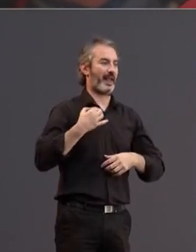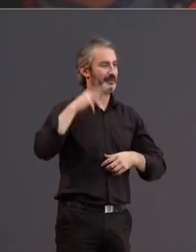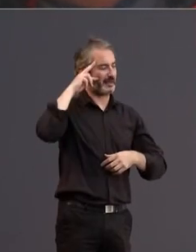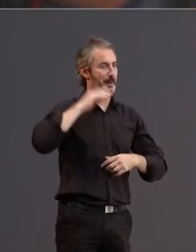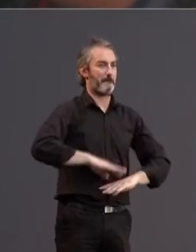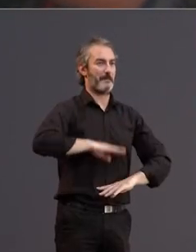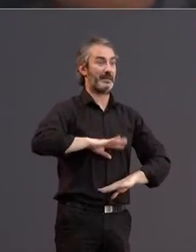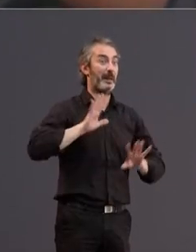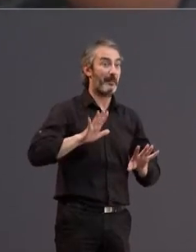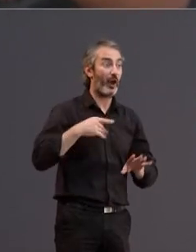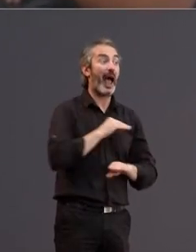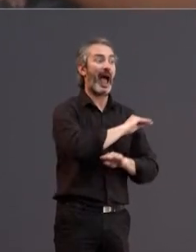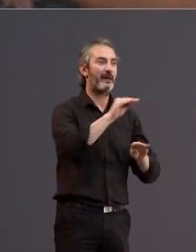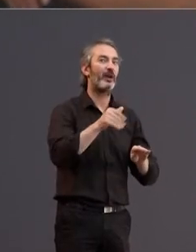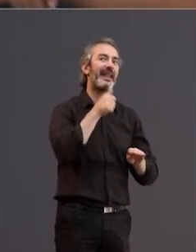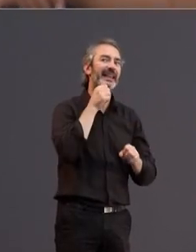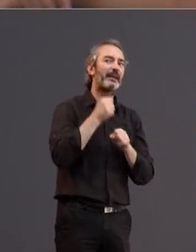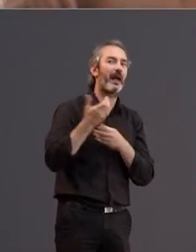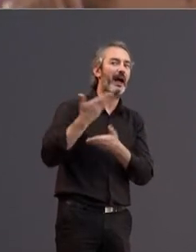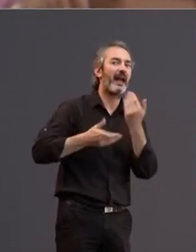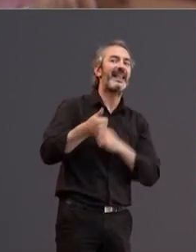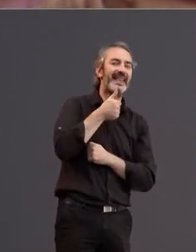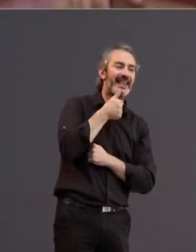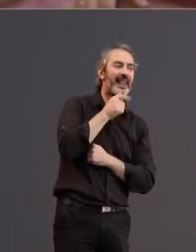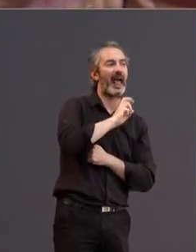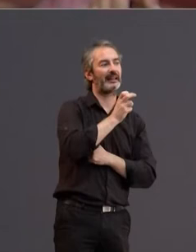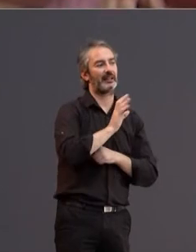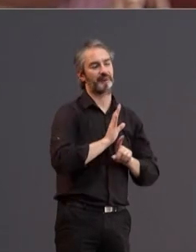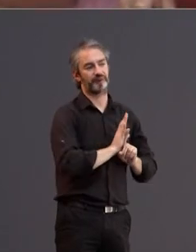Però amb el temps convé revisar amb qui us interessa més seguir col·laborant.